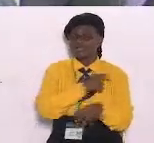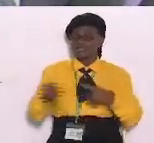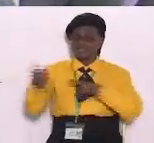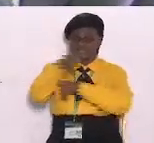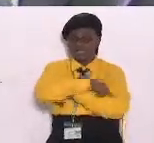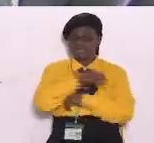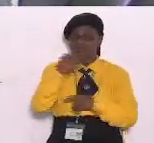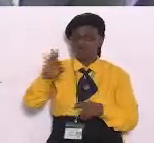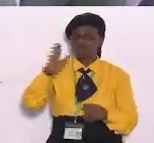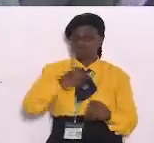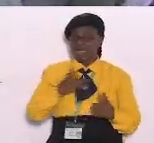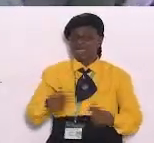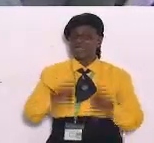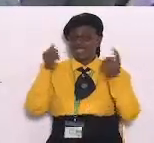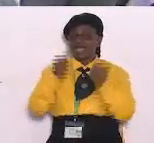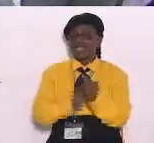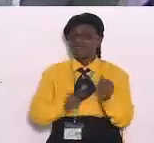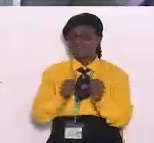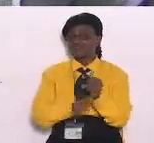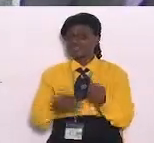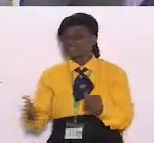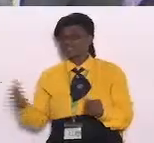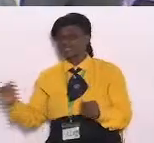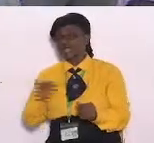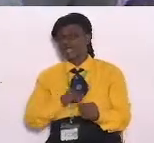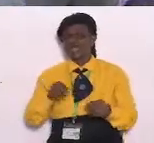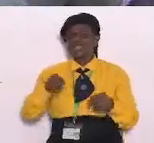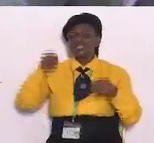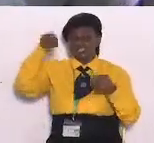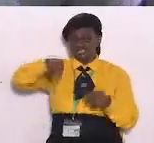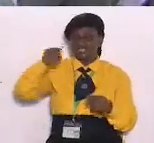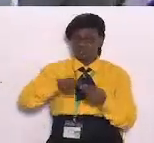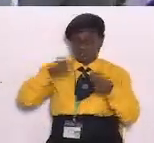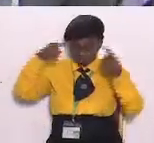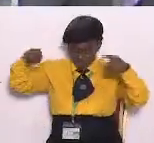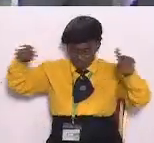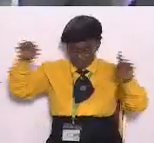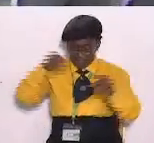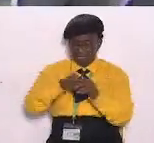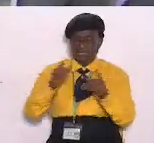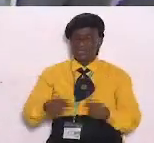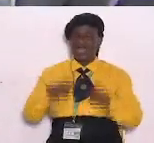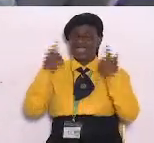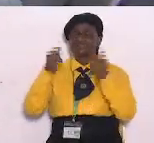royaume et tout ce que j'ai besoin pour